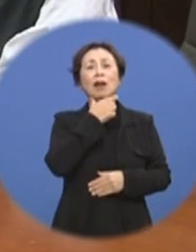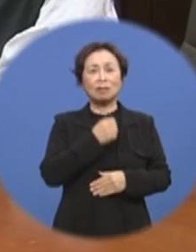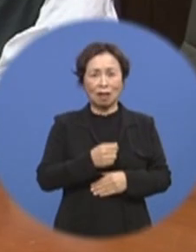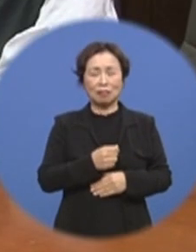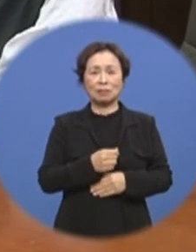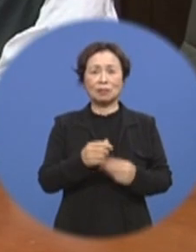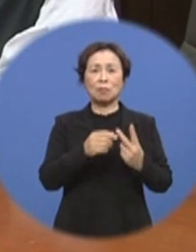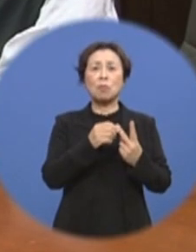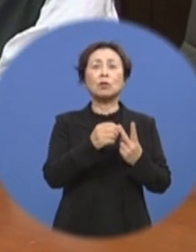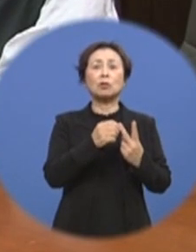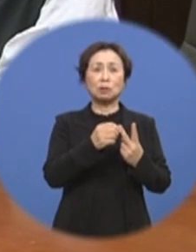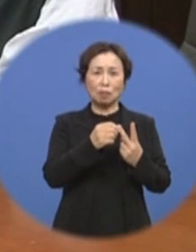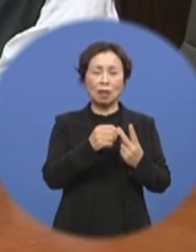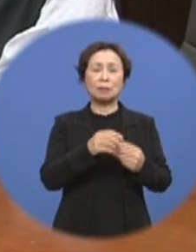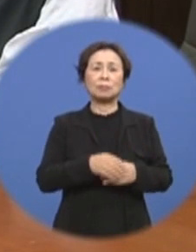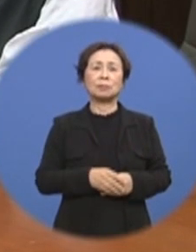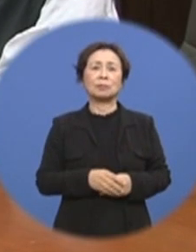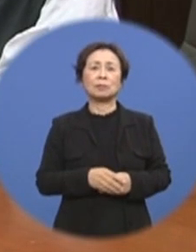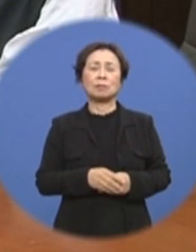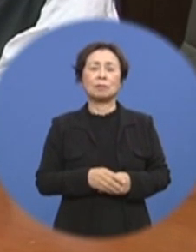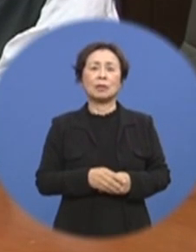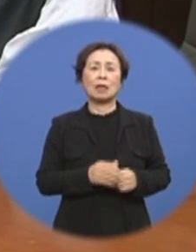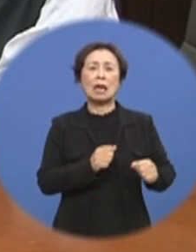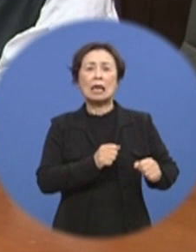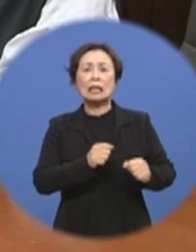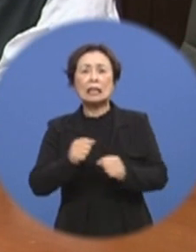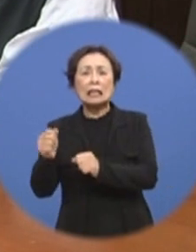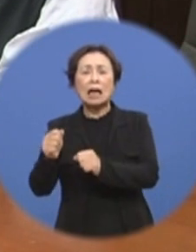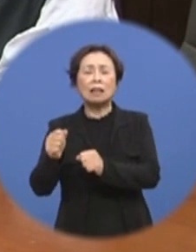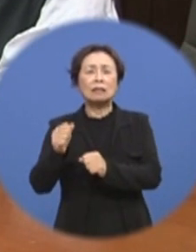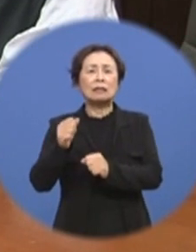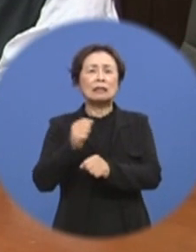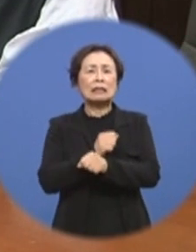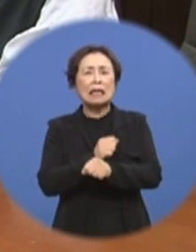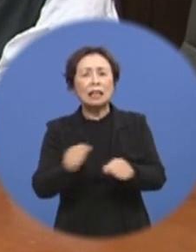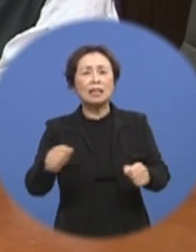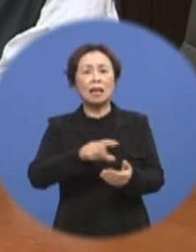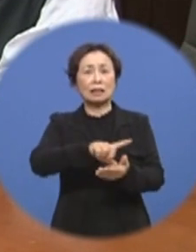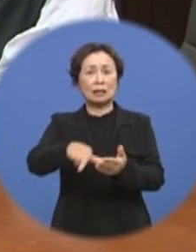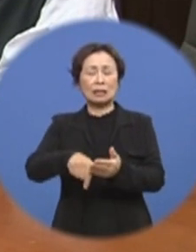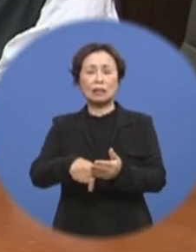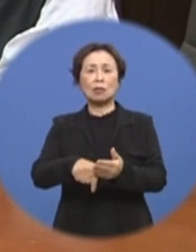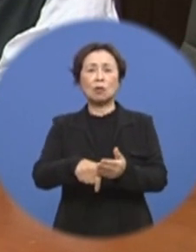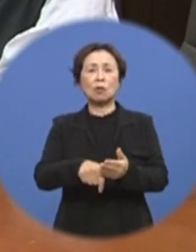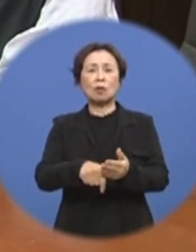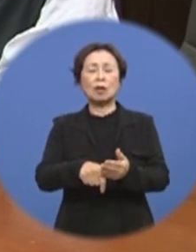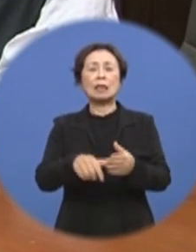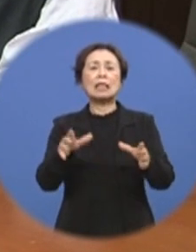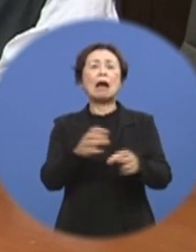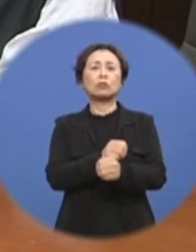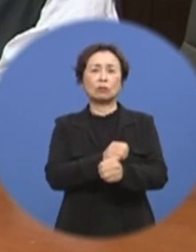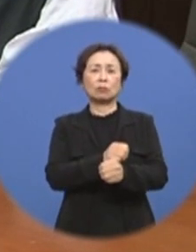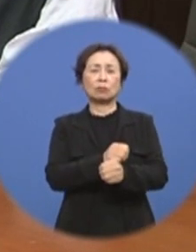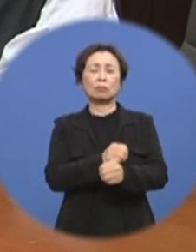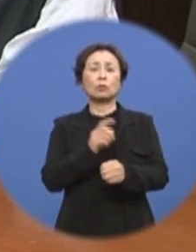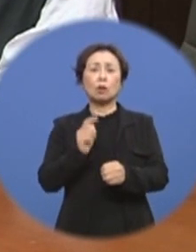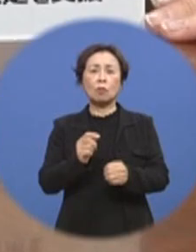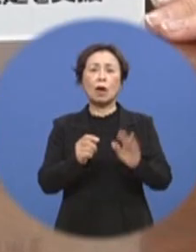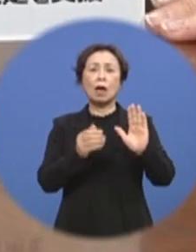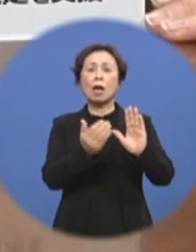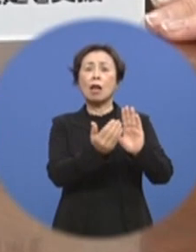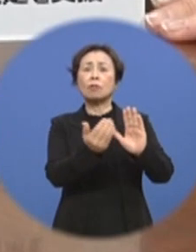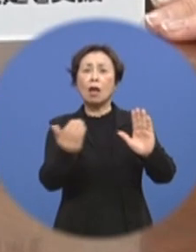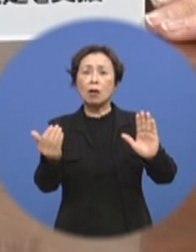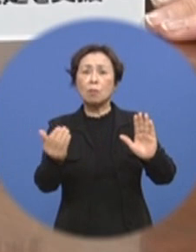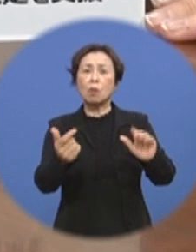やっぱり地域を避難困難地域でなくしていくとこれは堤防などを教がするとともに時間稼ぎをして